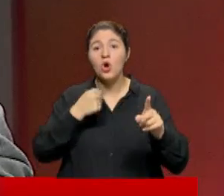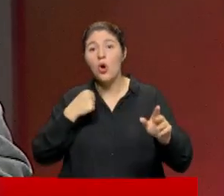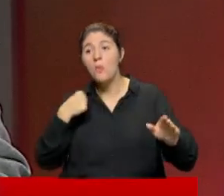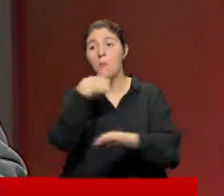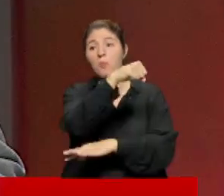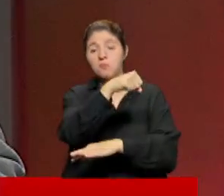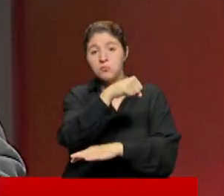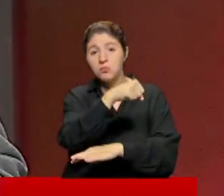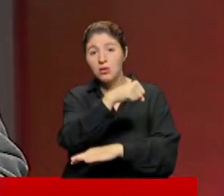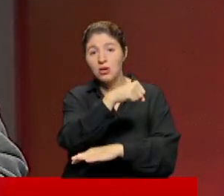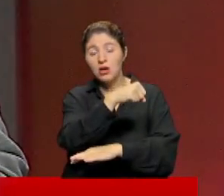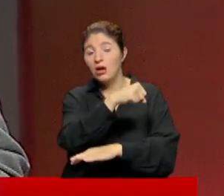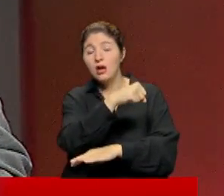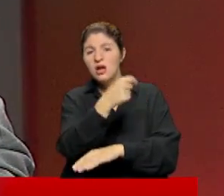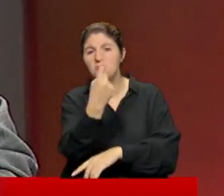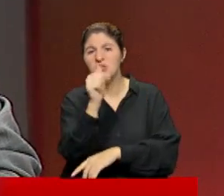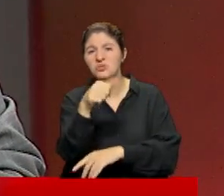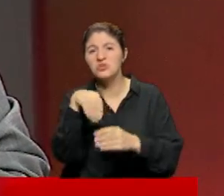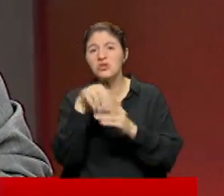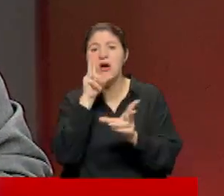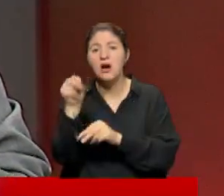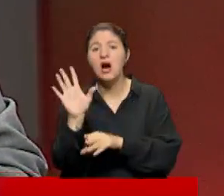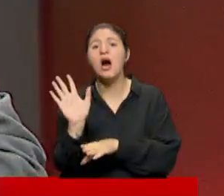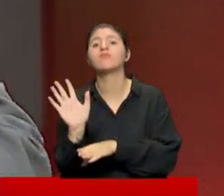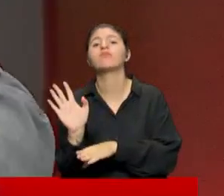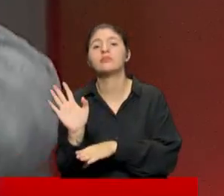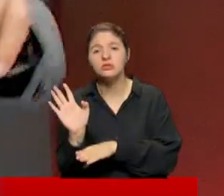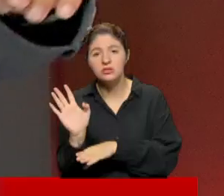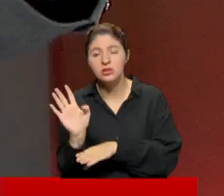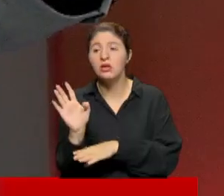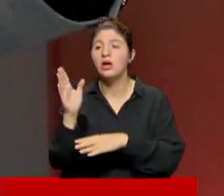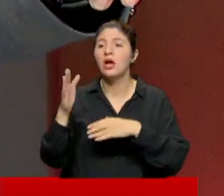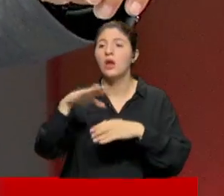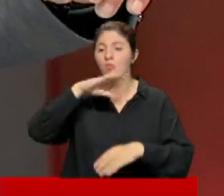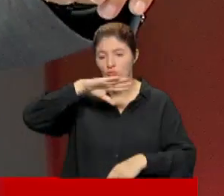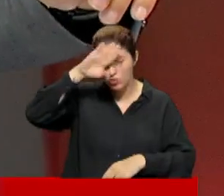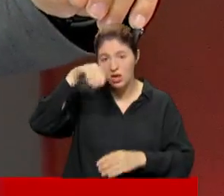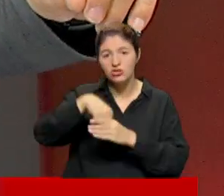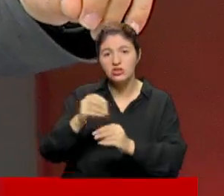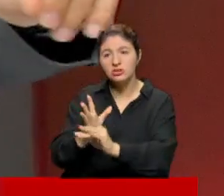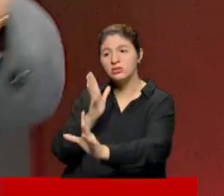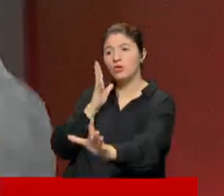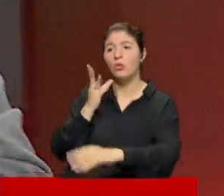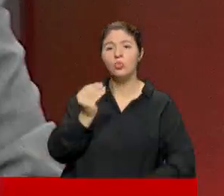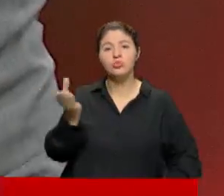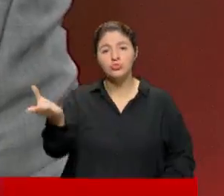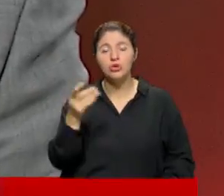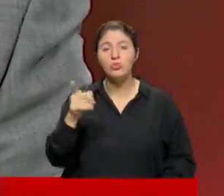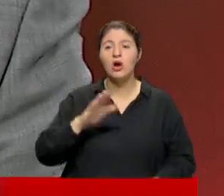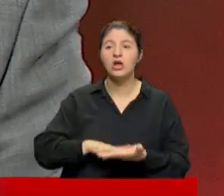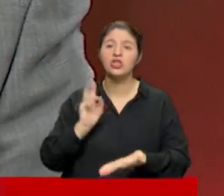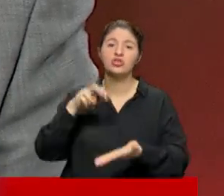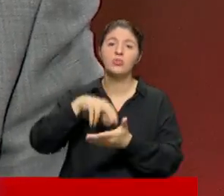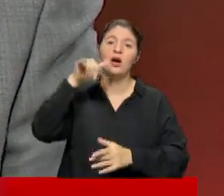yumruk attı bir gün içeride yatmadığı gibi eli öpülmek için sıraya girildi bu arkadaş